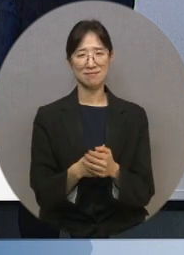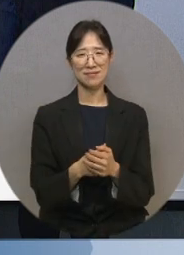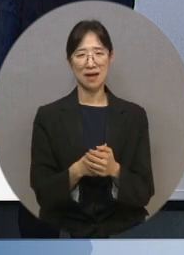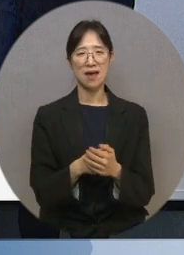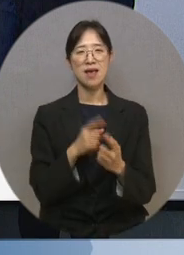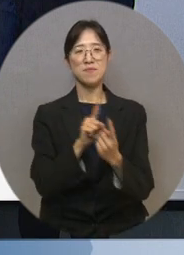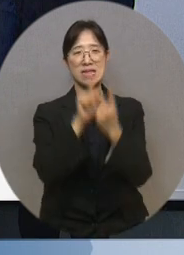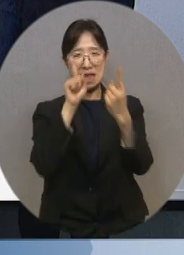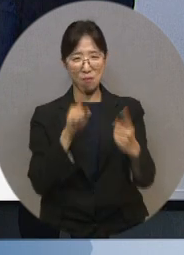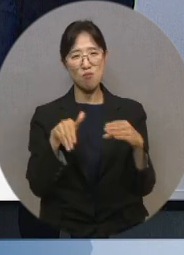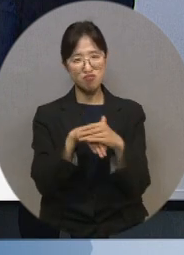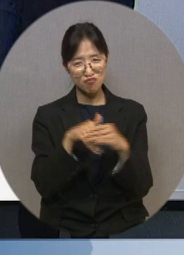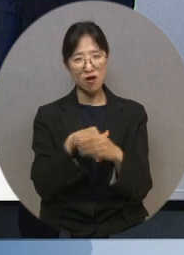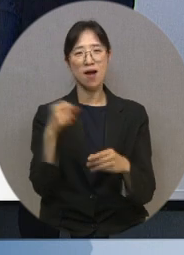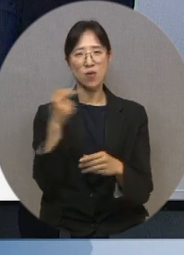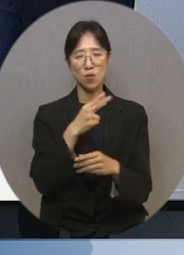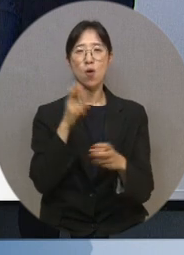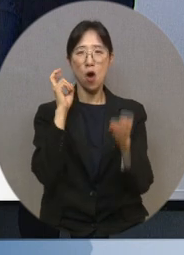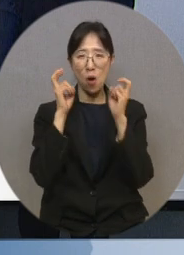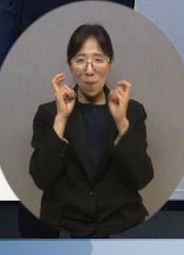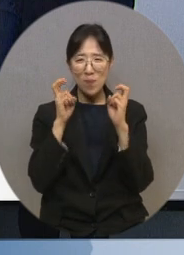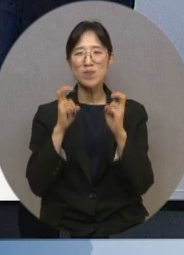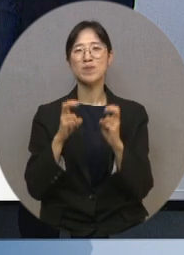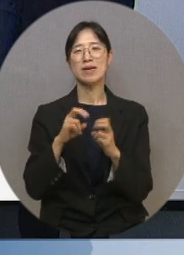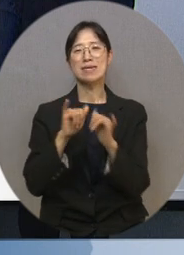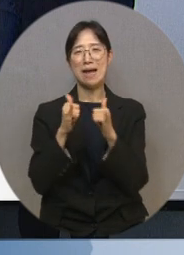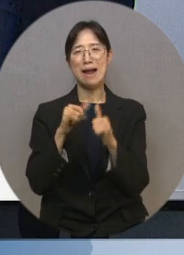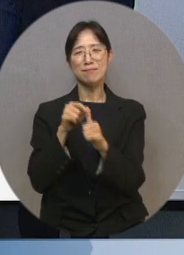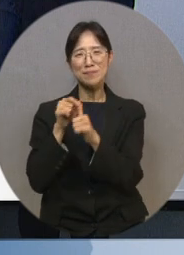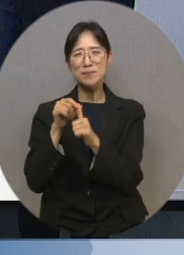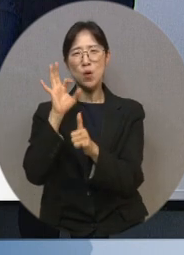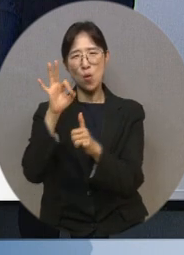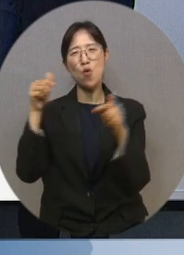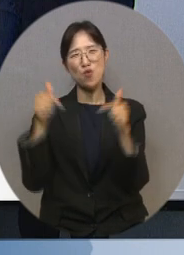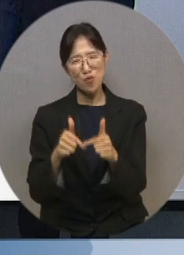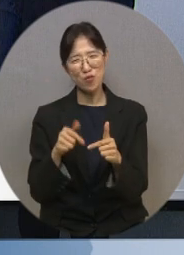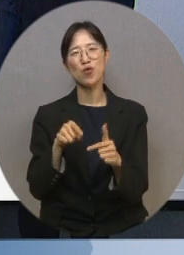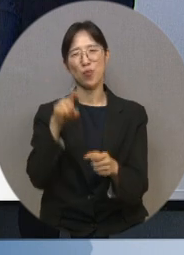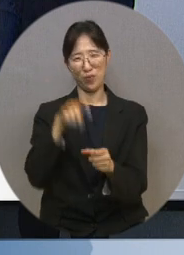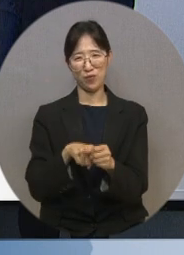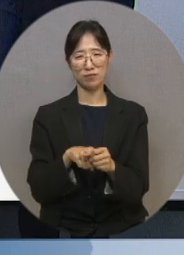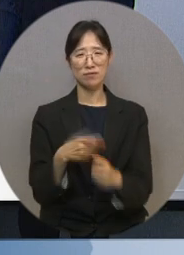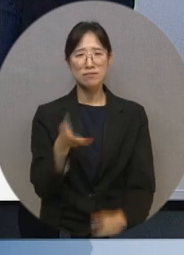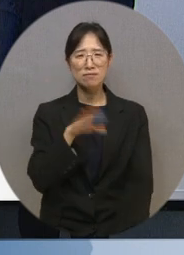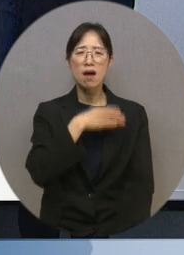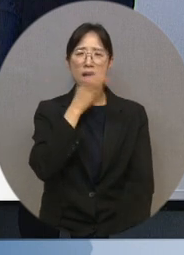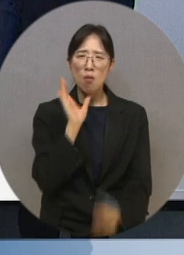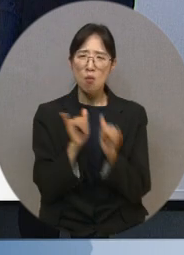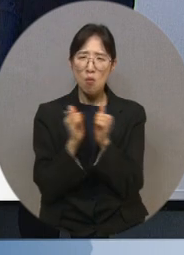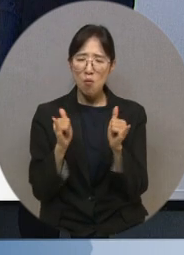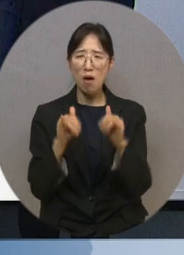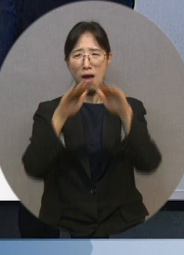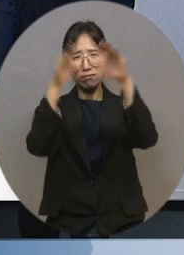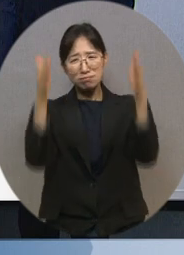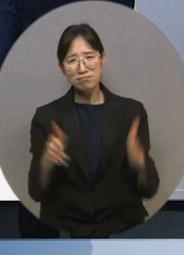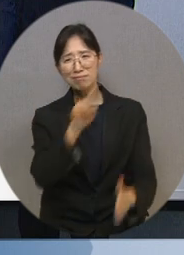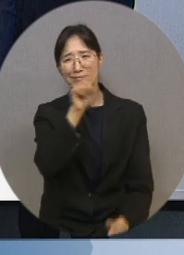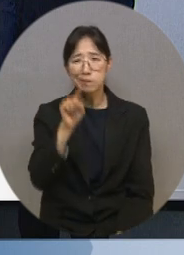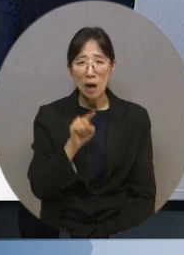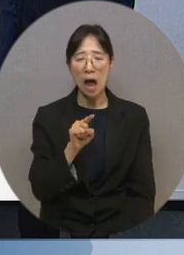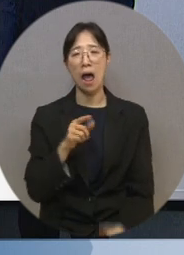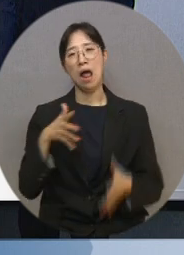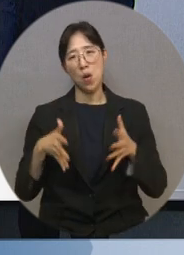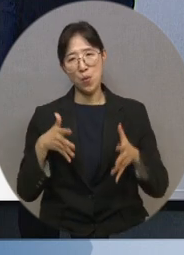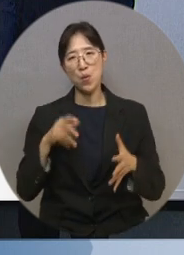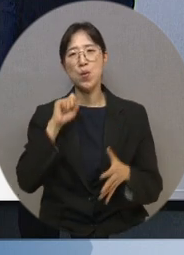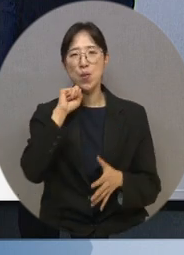문화 확산과 업체들의 인건비 절감 목적 등이 맞물려서인데요. 그러나 고령층에게 키오스크 사용은 그다지 쉬운 일은